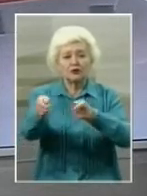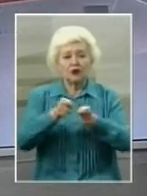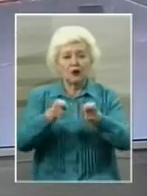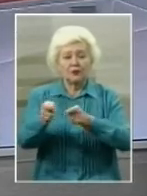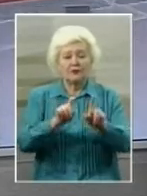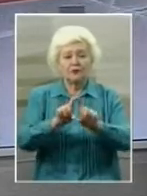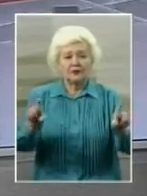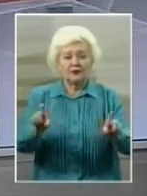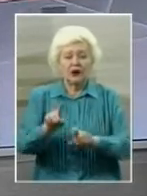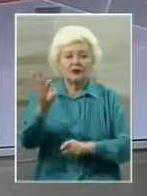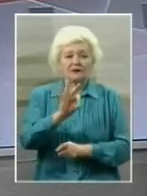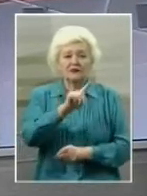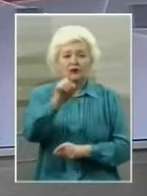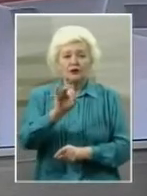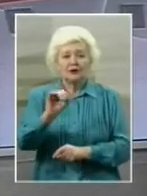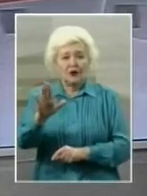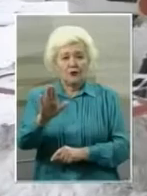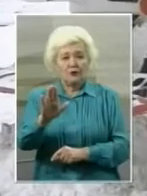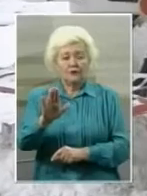управління» Олександр Золотарьов.